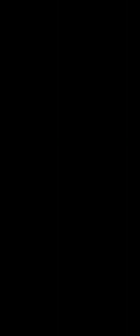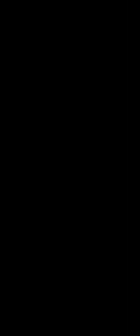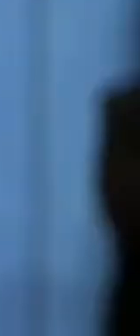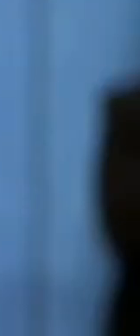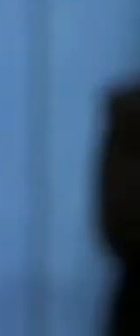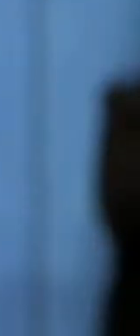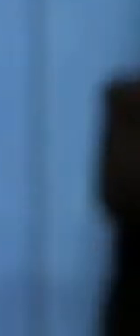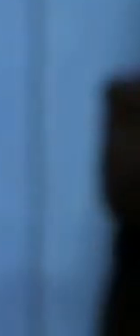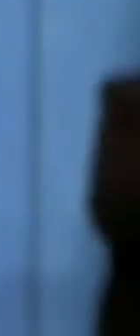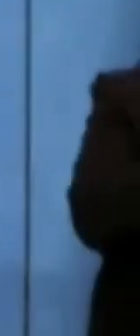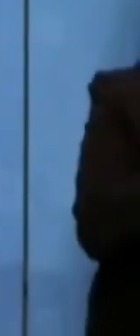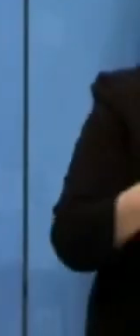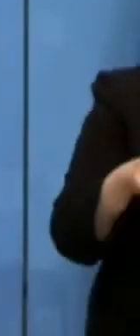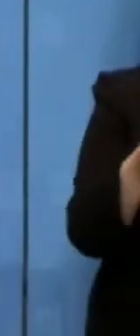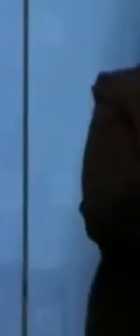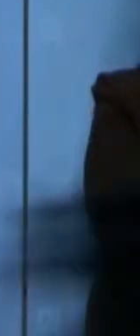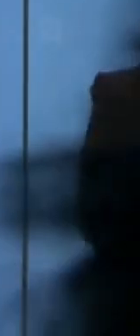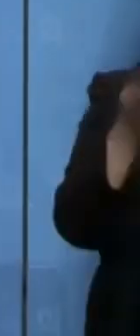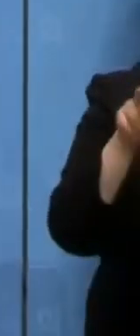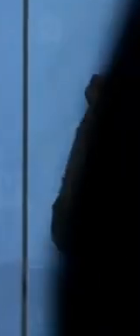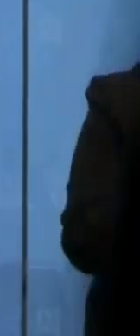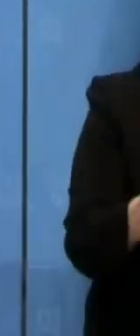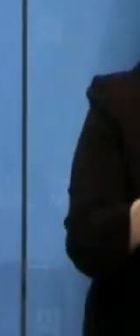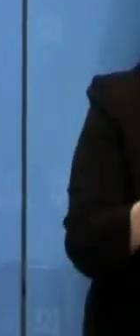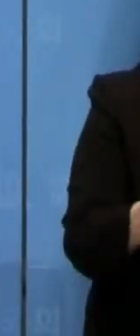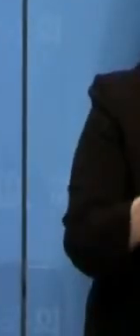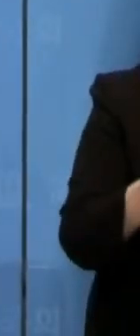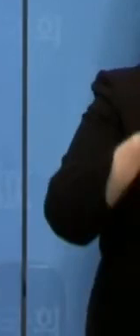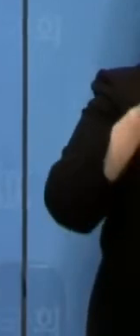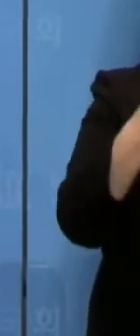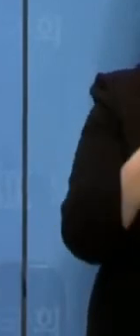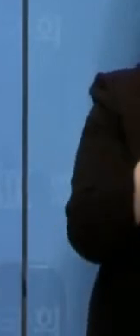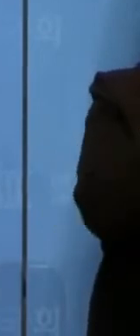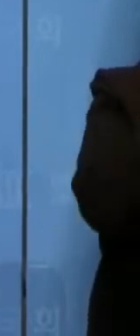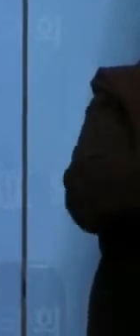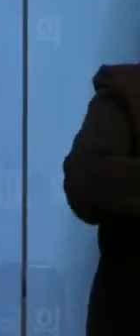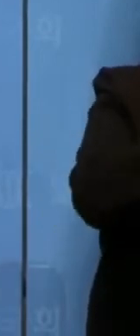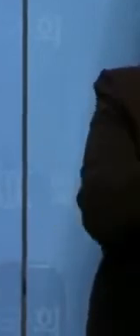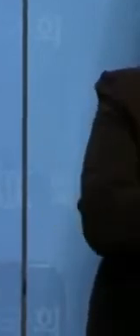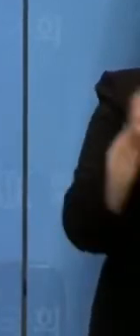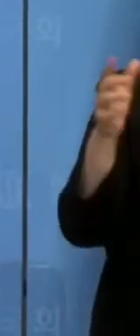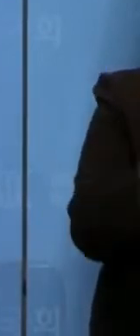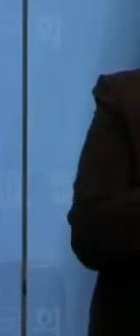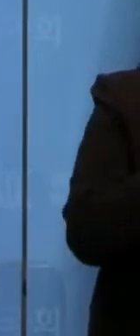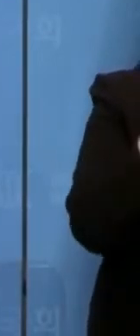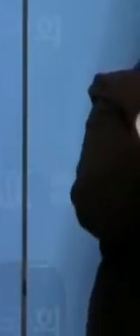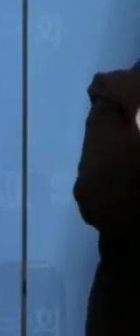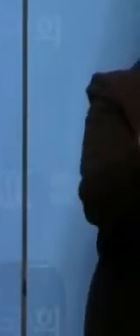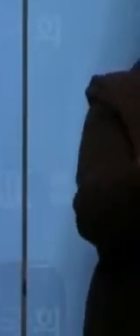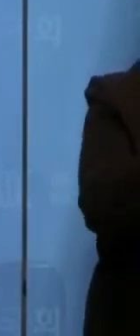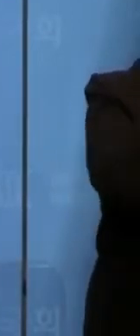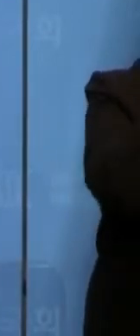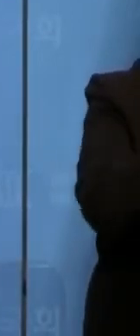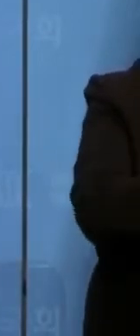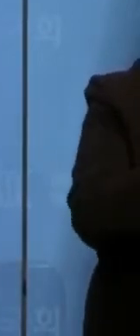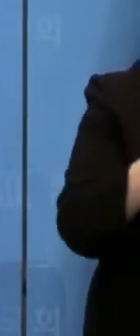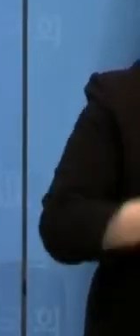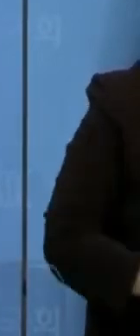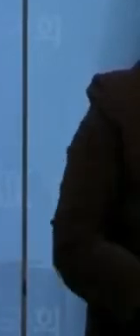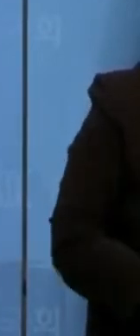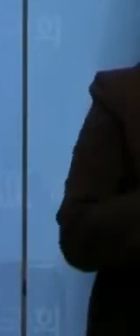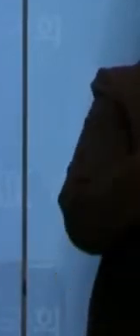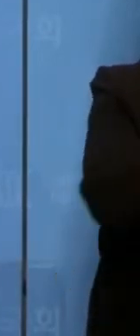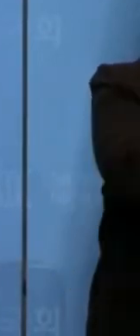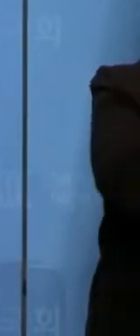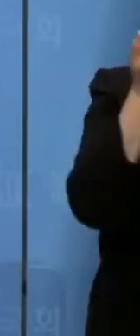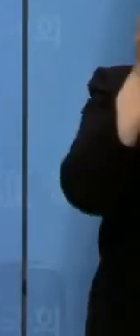약속을 지키기 위해 지금 이 순간에도 진심을 다하고 있습니다. 비록